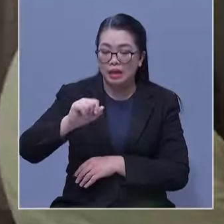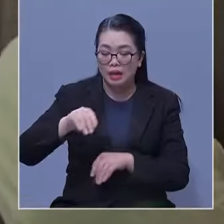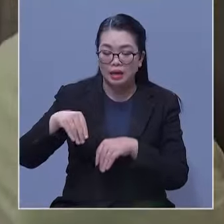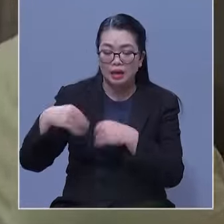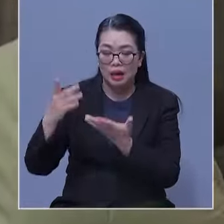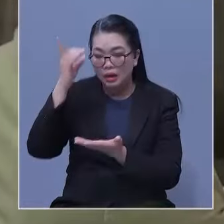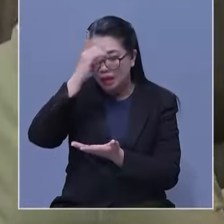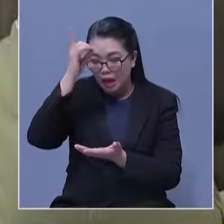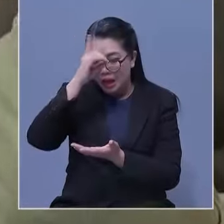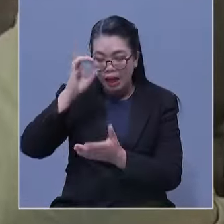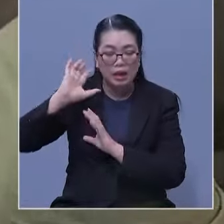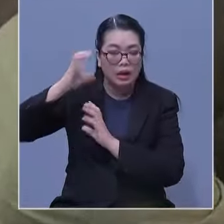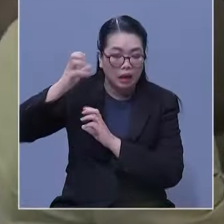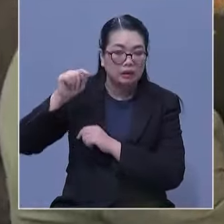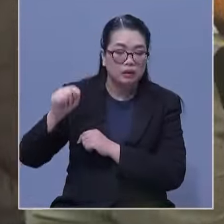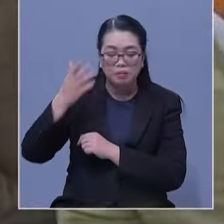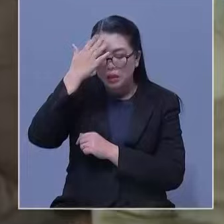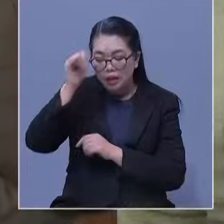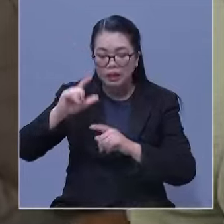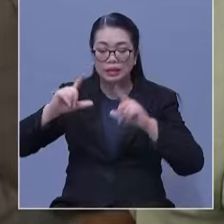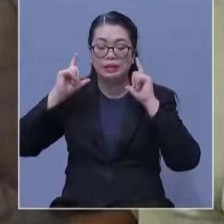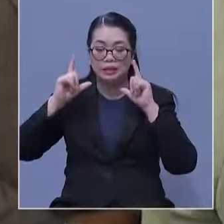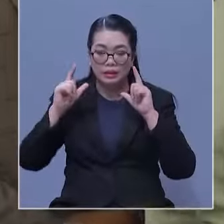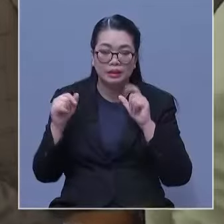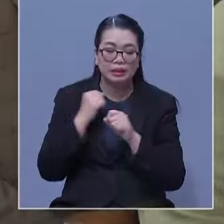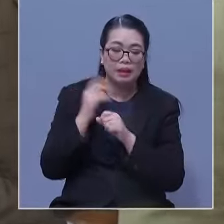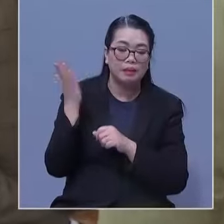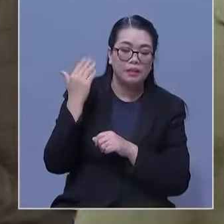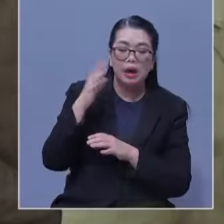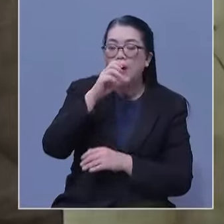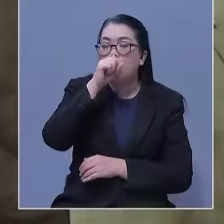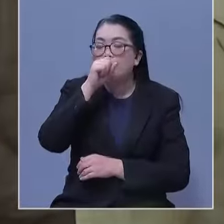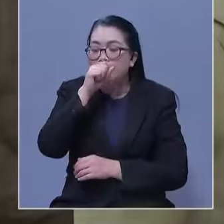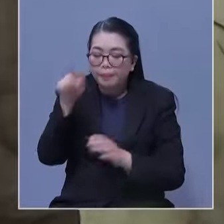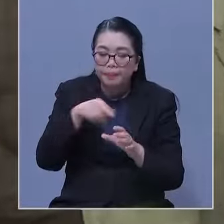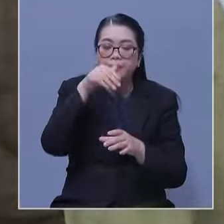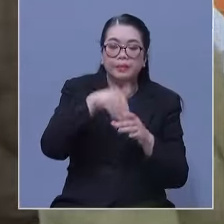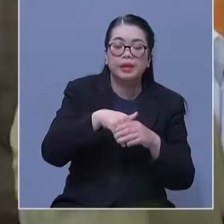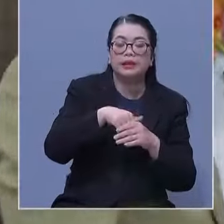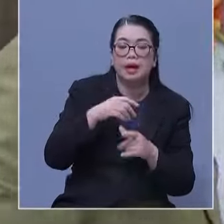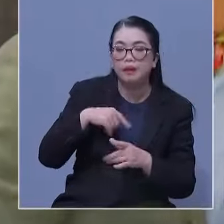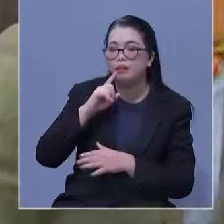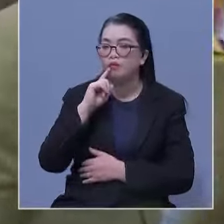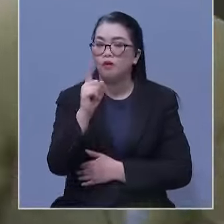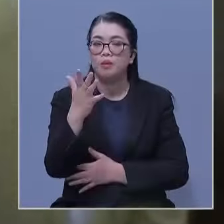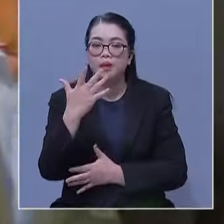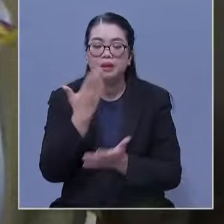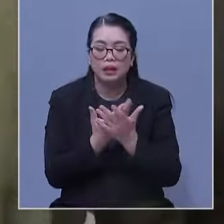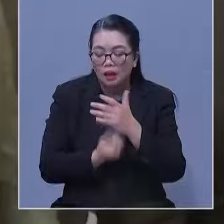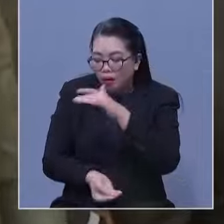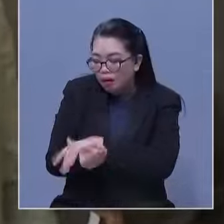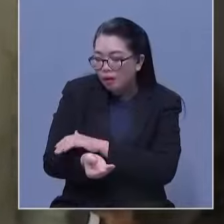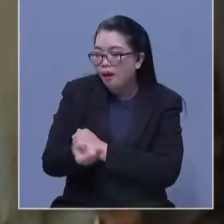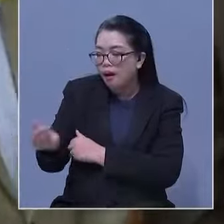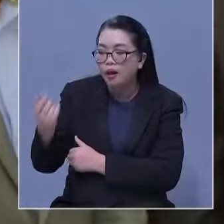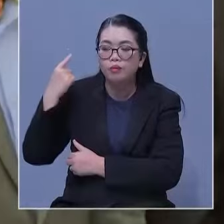าเนียลส์ดาราหนังผู้ใหญ่นะคะเพื่อรักษาภาพลักษณ์ในการเลือกตั้งเมื่อปี2016ซึ่งคดีนี้เนี่ยเริ่มต้นจากการที่อัยการเข